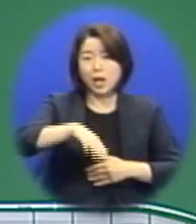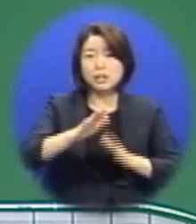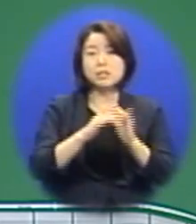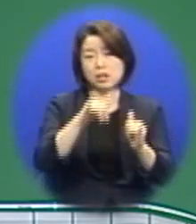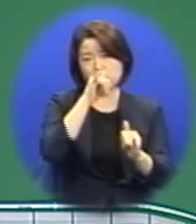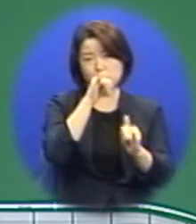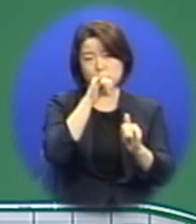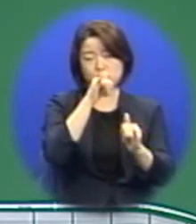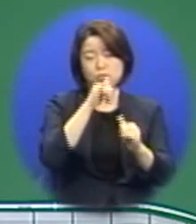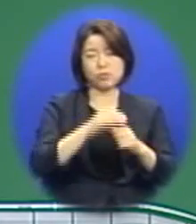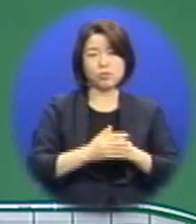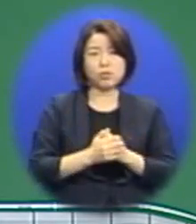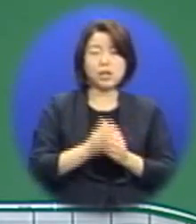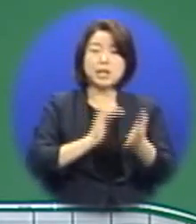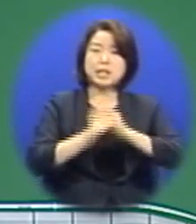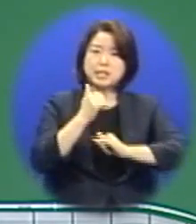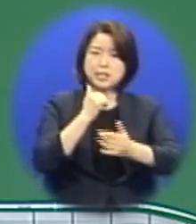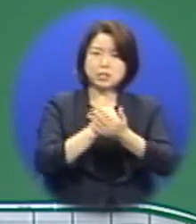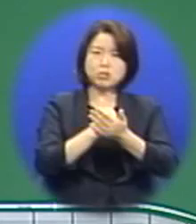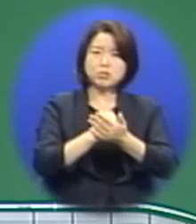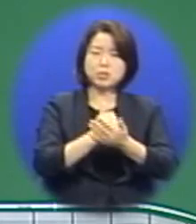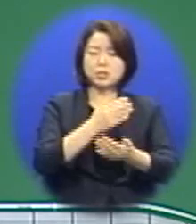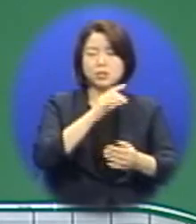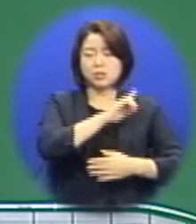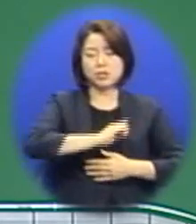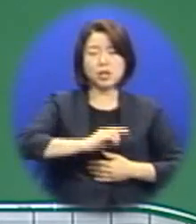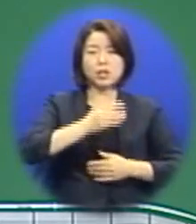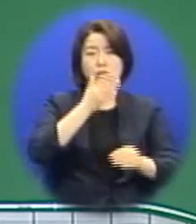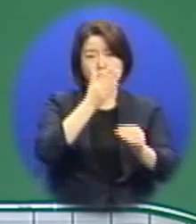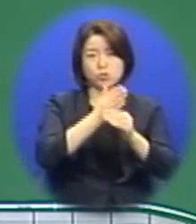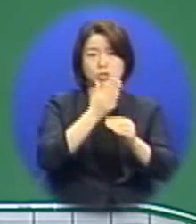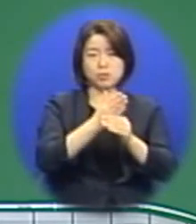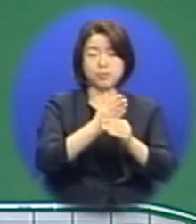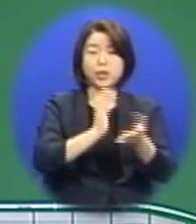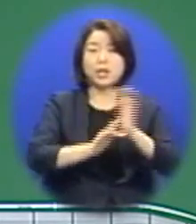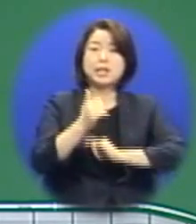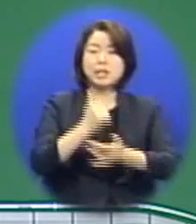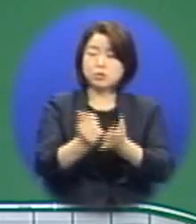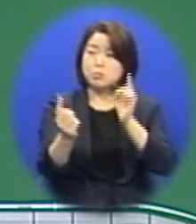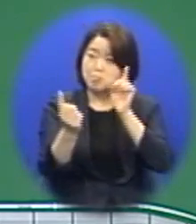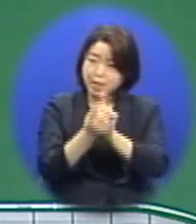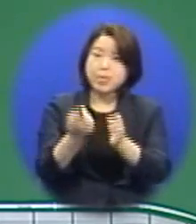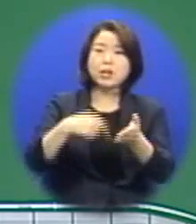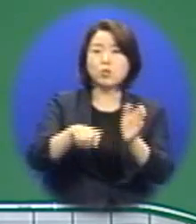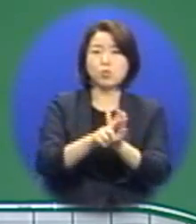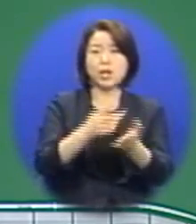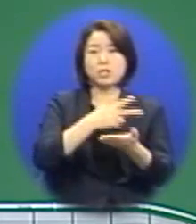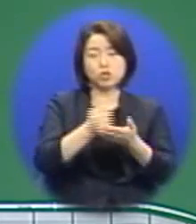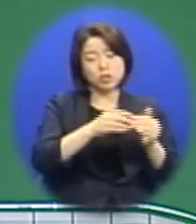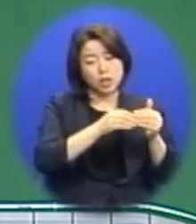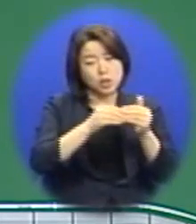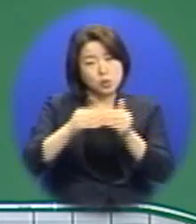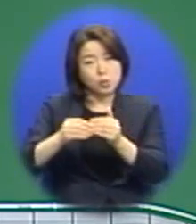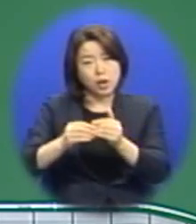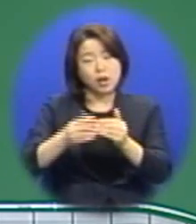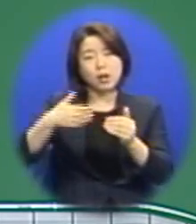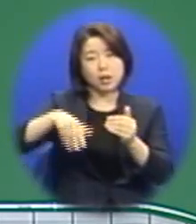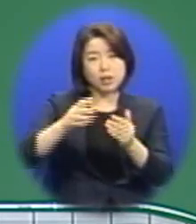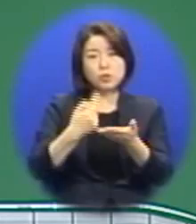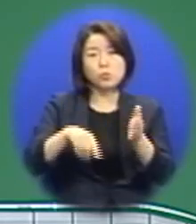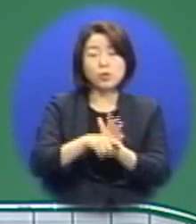있어요. 예수님이 초점이시에요. 예수님을 만나기 위해서 주님께로 인도하기 위해서 다 필요한